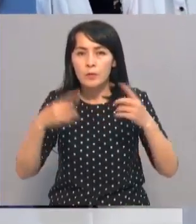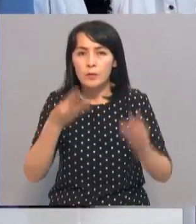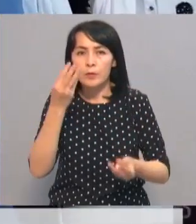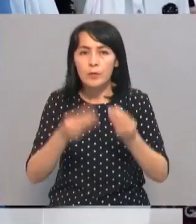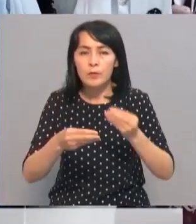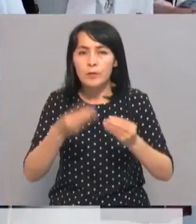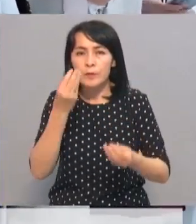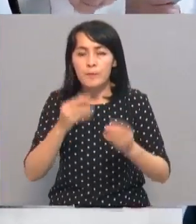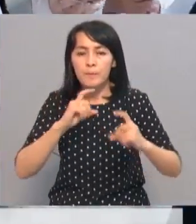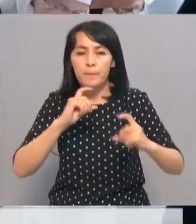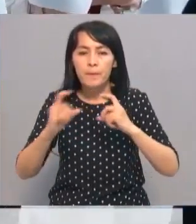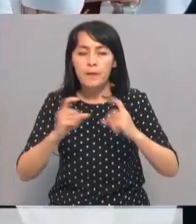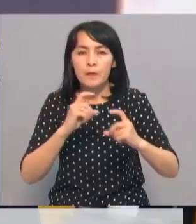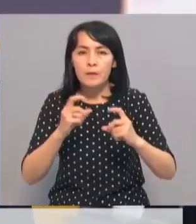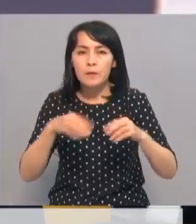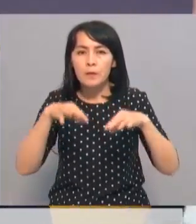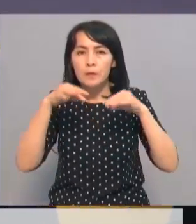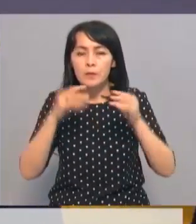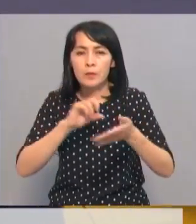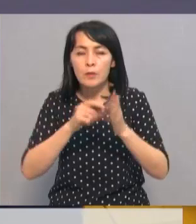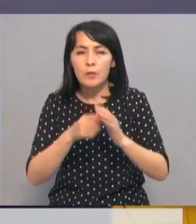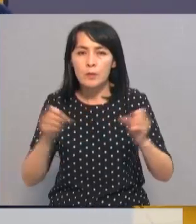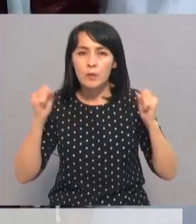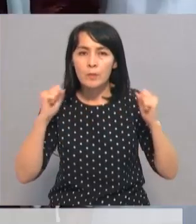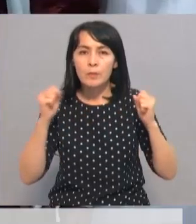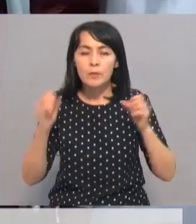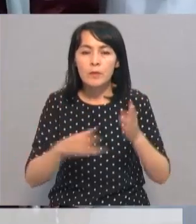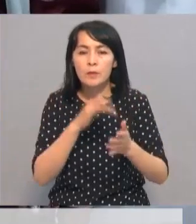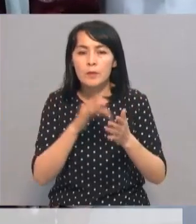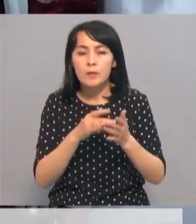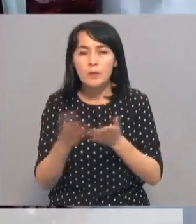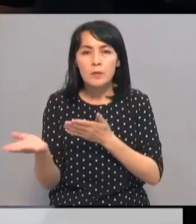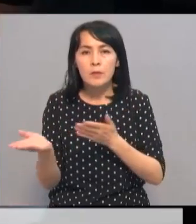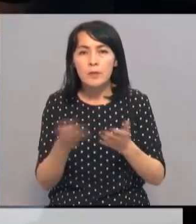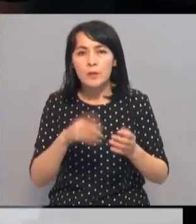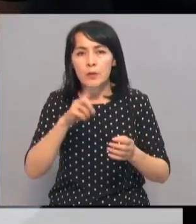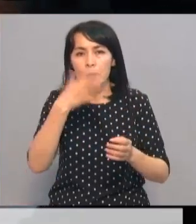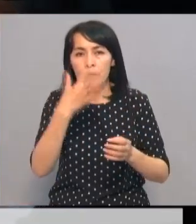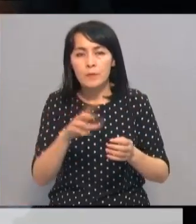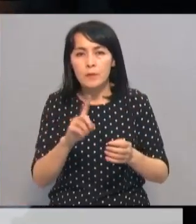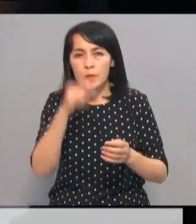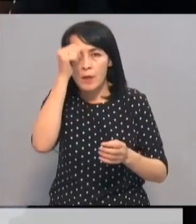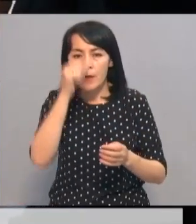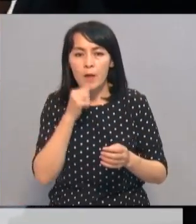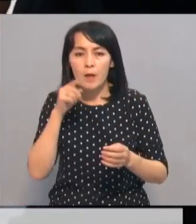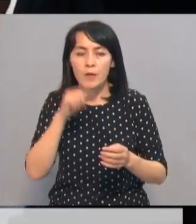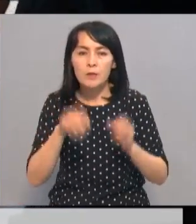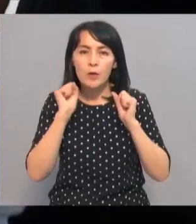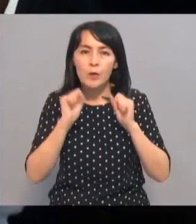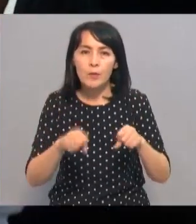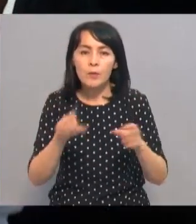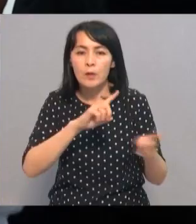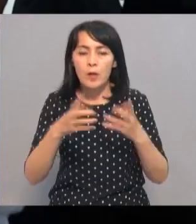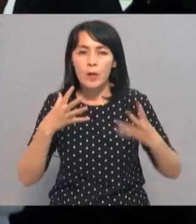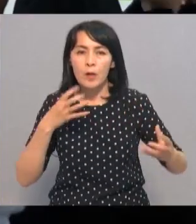игры, бильярдная, сольная шахта, комната для тренировок. Центр способен принять 150 человек за месяц. Здесь же можно